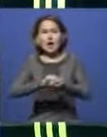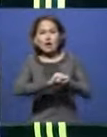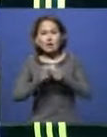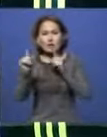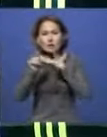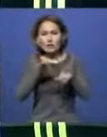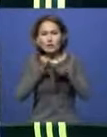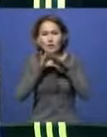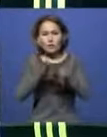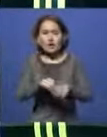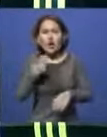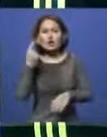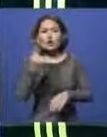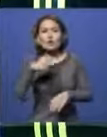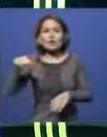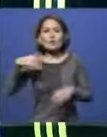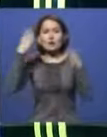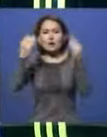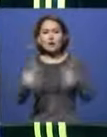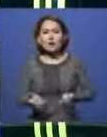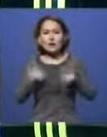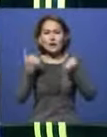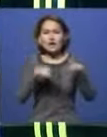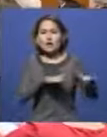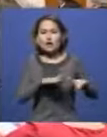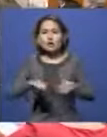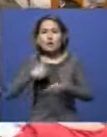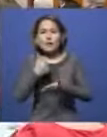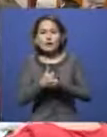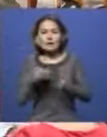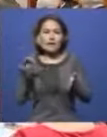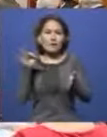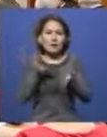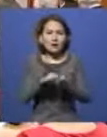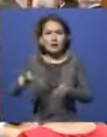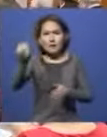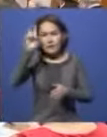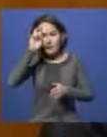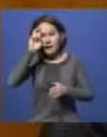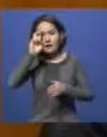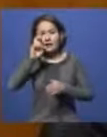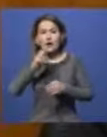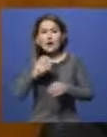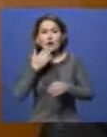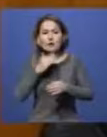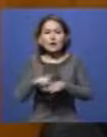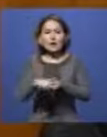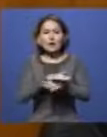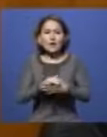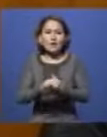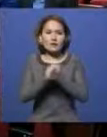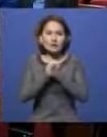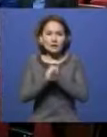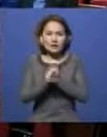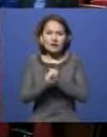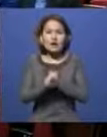кеңейтілген отырысы өтті. Тұңғыш президенттің күніне арналған шараның басты мақсаты мемлекеттік этносаясат пен этносаралық және конфессияаралық